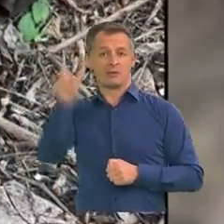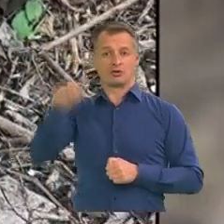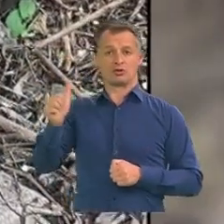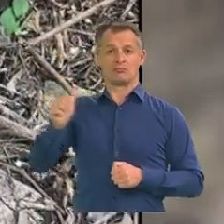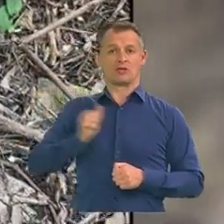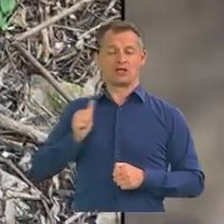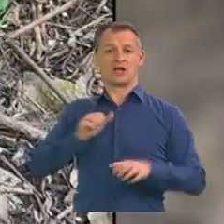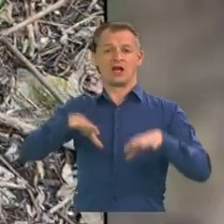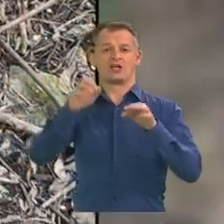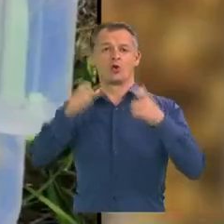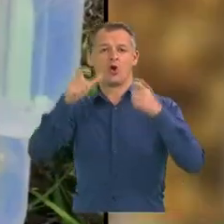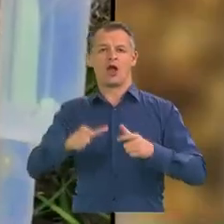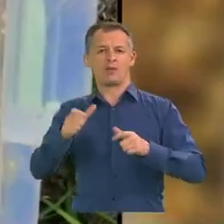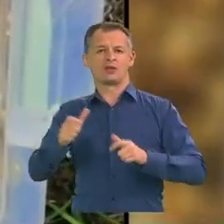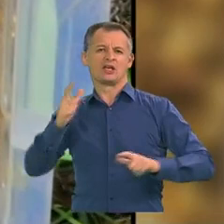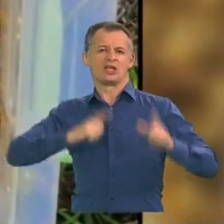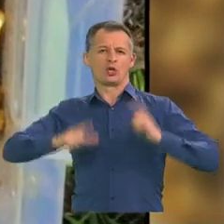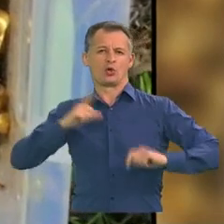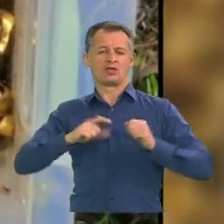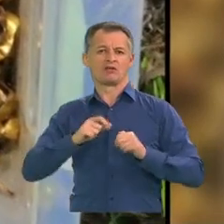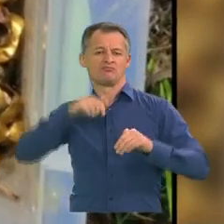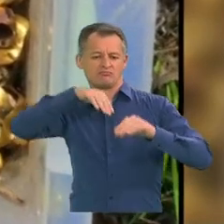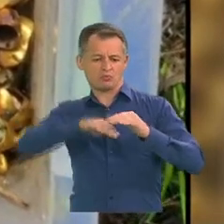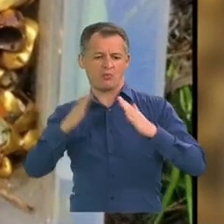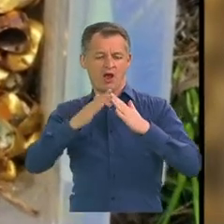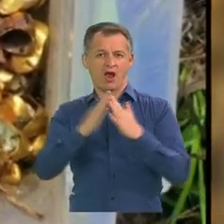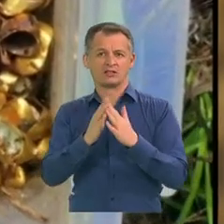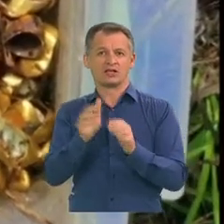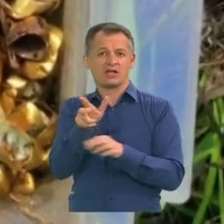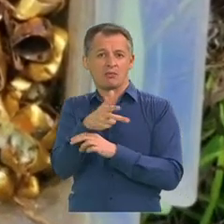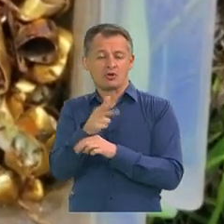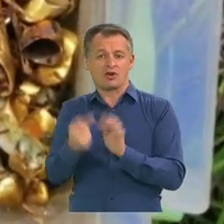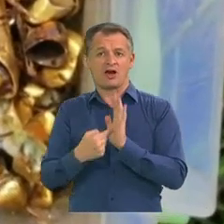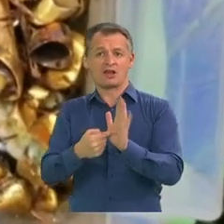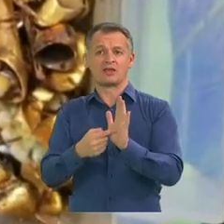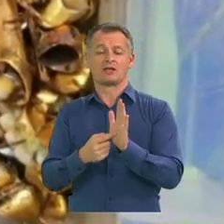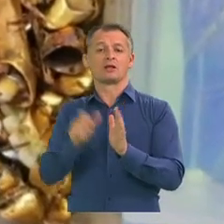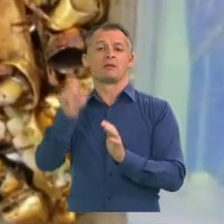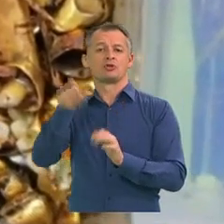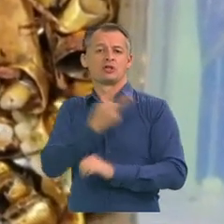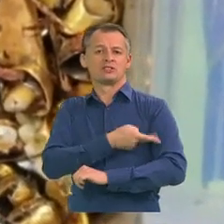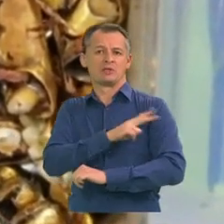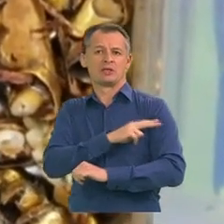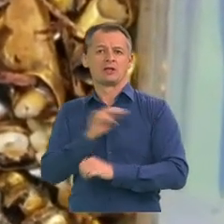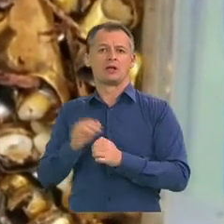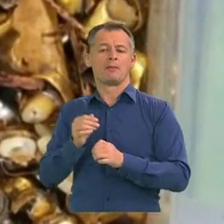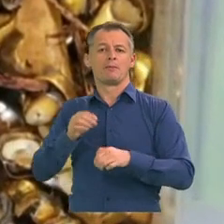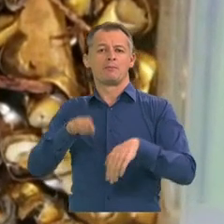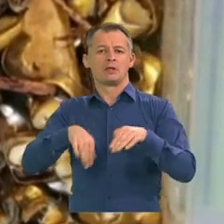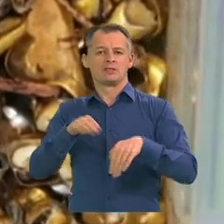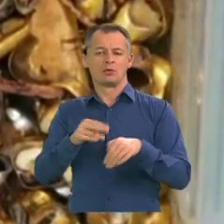descoperit o cameră de tortură aflată în pifnița unei case. Cele câteva imagini făcute publice de un reprezentant al Ministerului de Interne de la Kiev